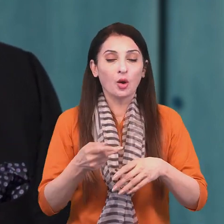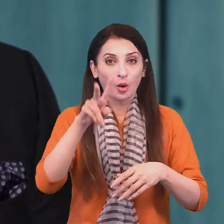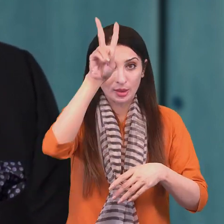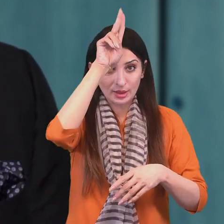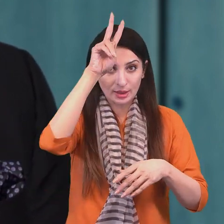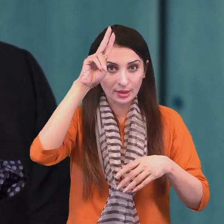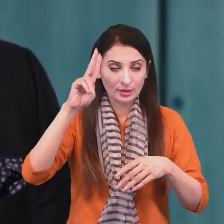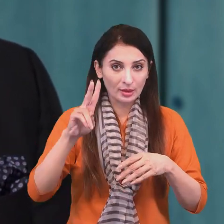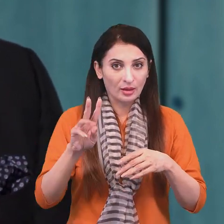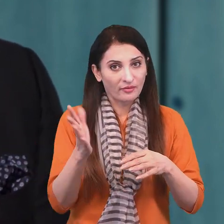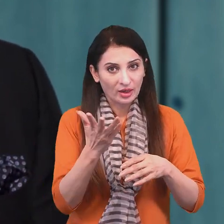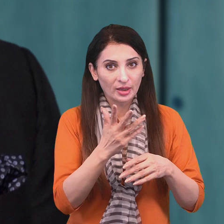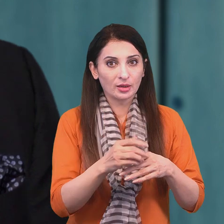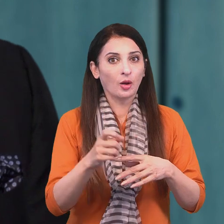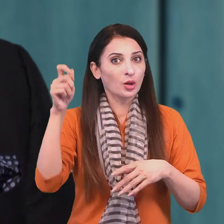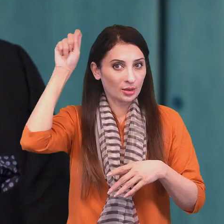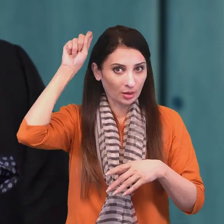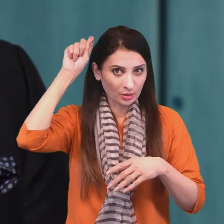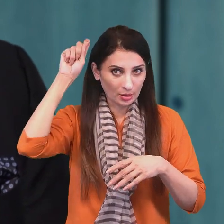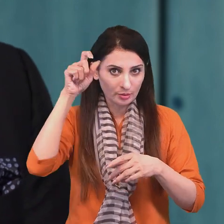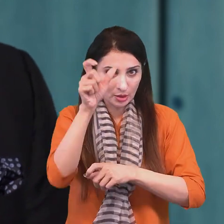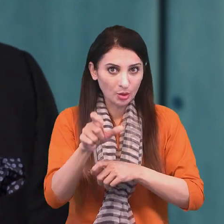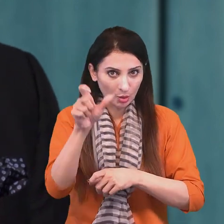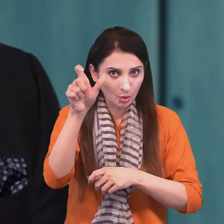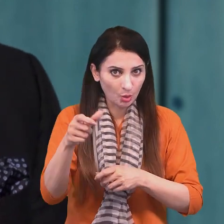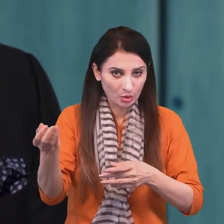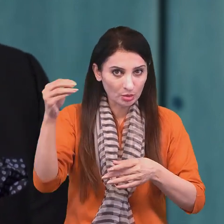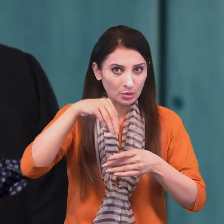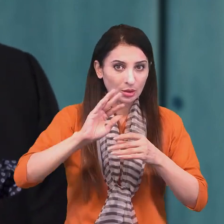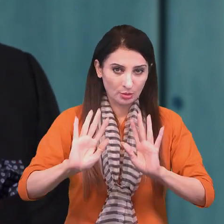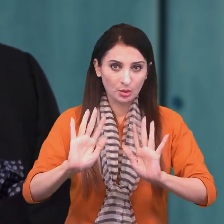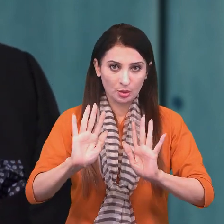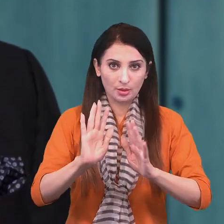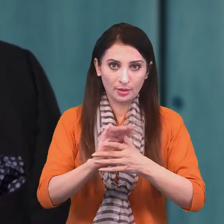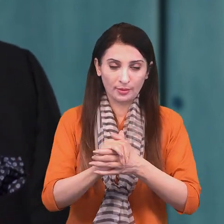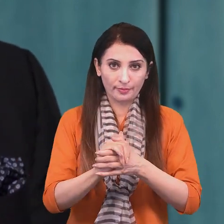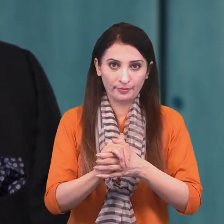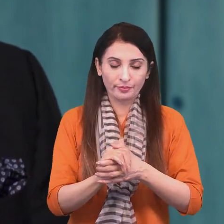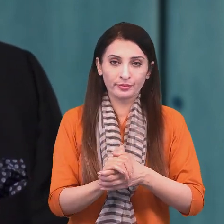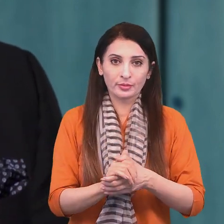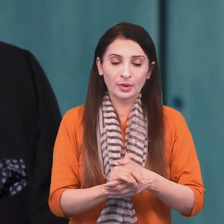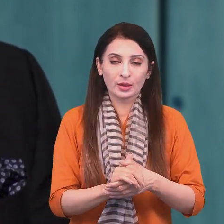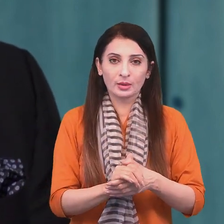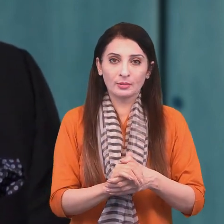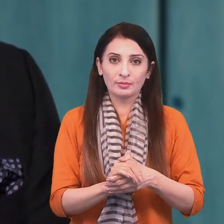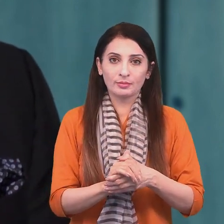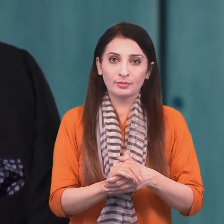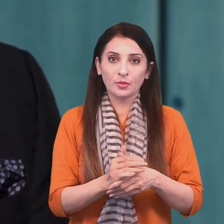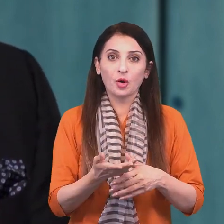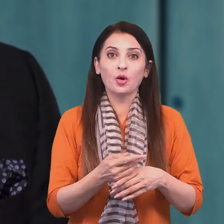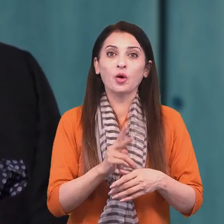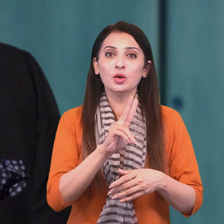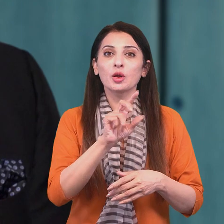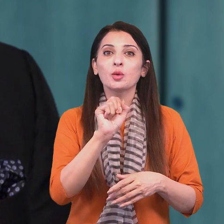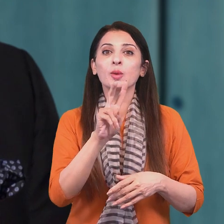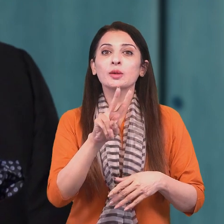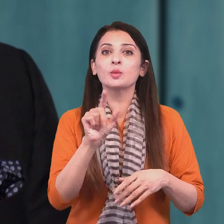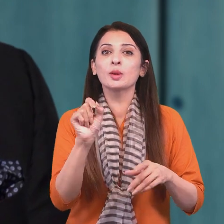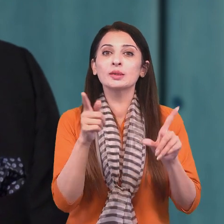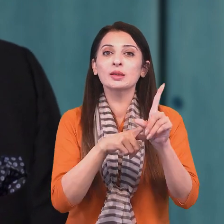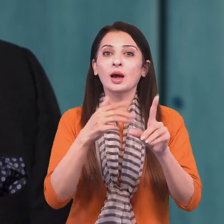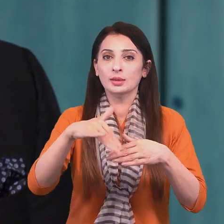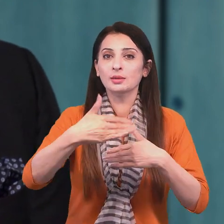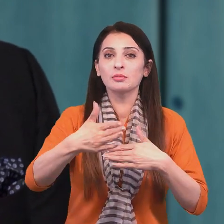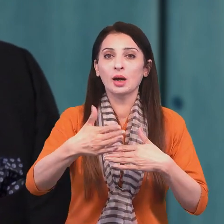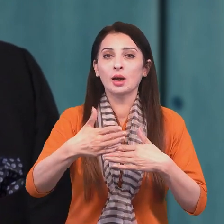गिलगित बल्तिस्तान और आज़ाद कश्मीर के लोग भी इसका हिस्सा बनते हैं। और ख़ास तौर पे 2020 के